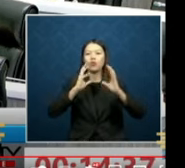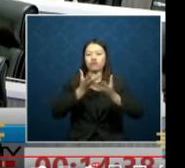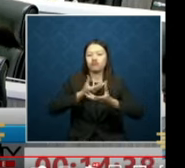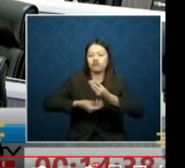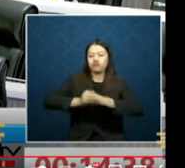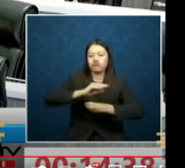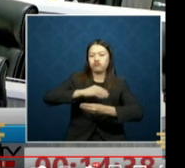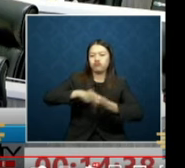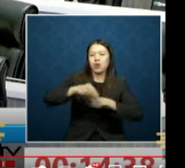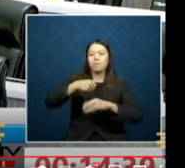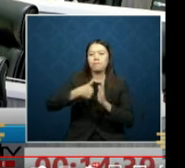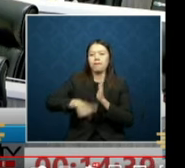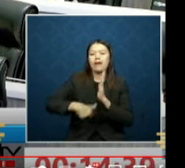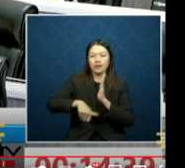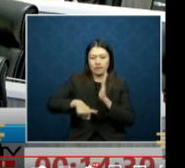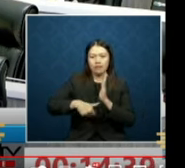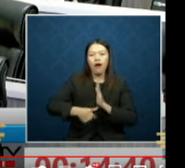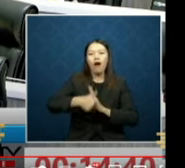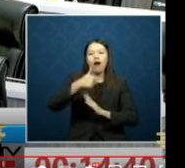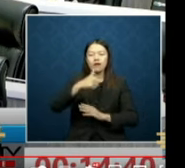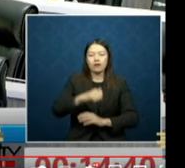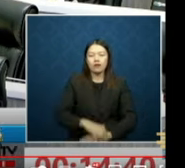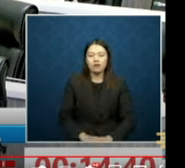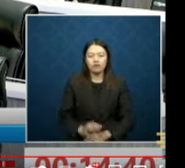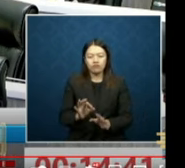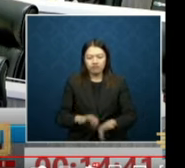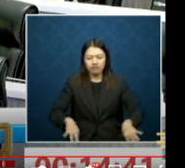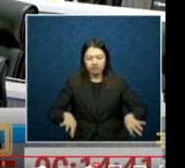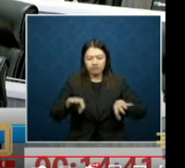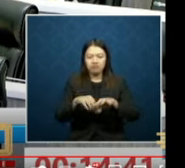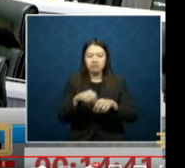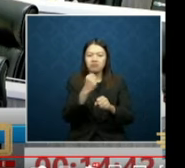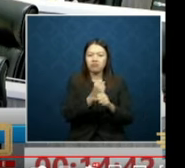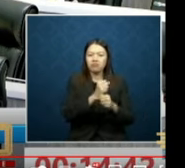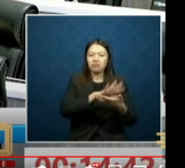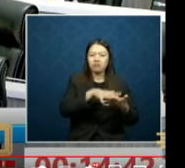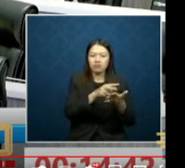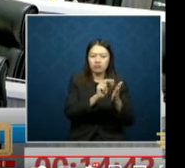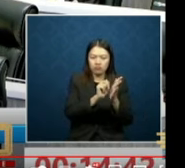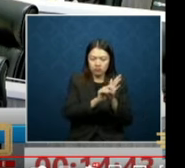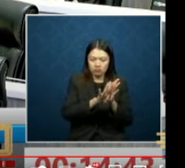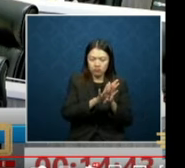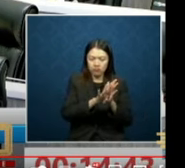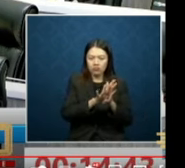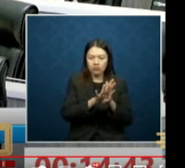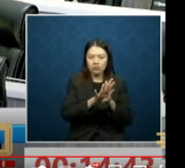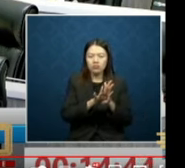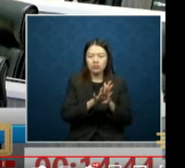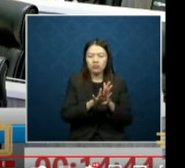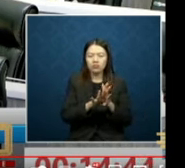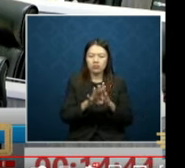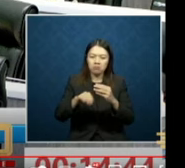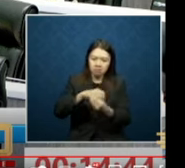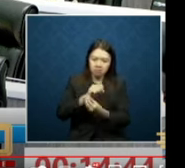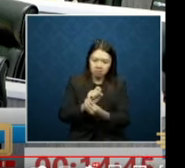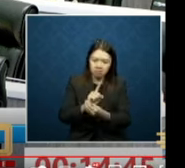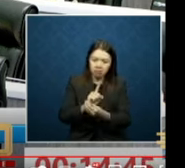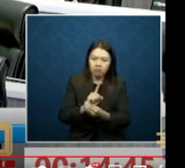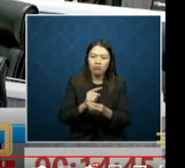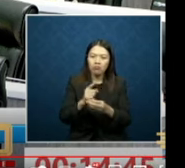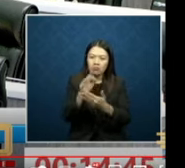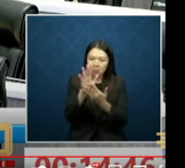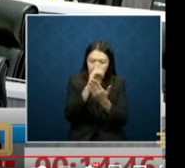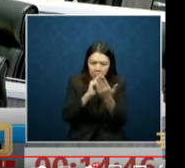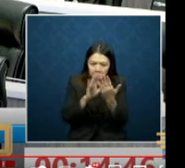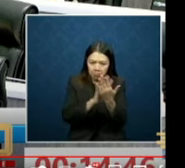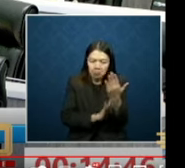ในรูปแบบของภาษีและที่สำคัญการดำเนินนโยบายนี้เป็นแรงจ จะเป็นการวางรากฐานเศรษฐกิจดิจิตอลให้กับประเท